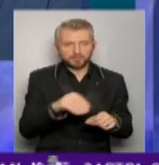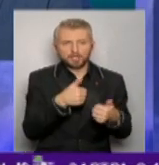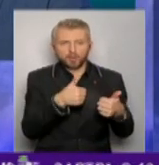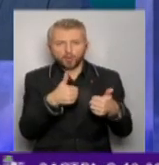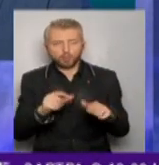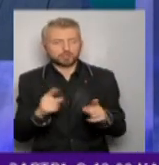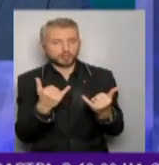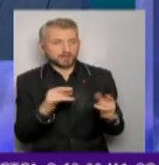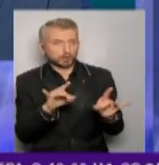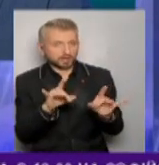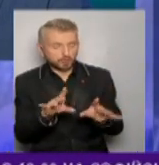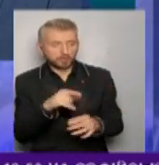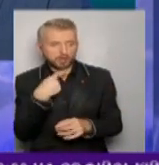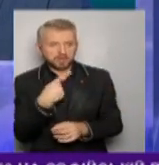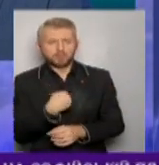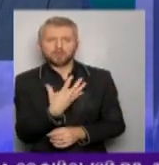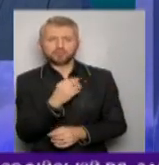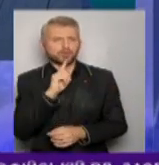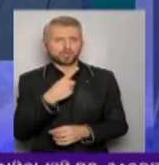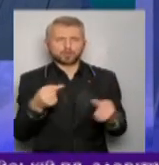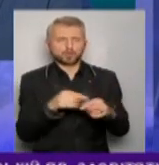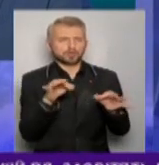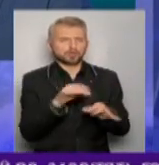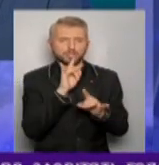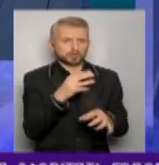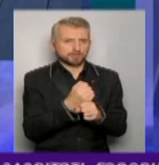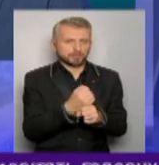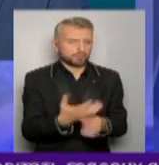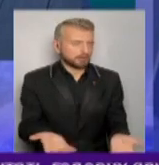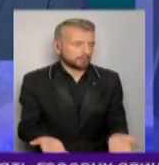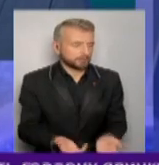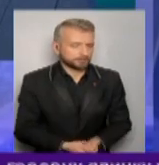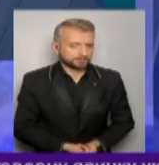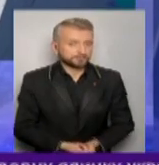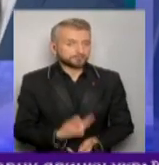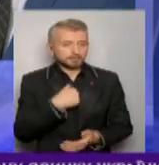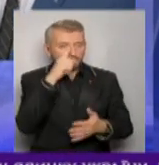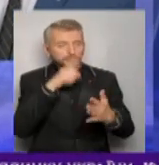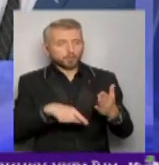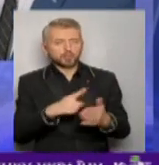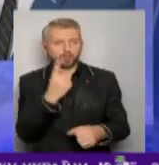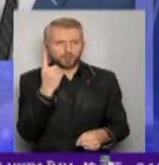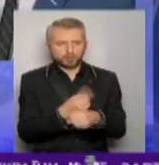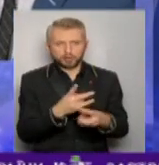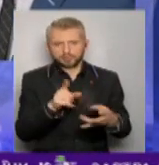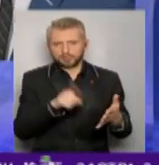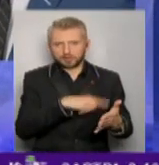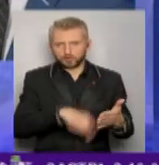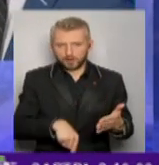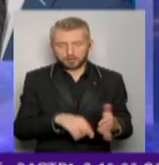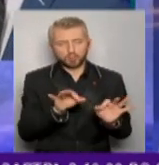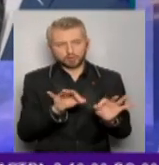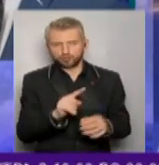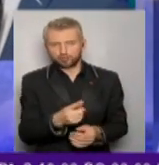зараз розказують. І кажуть, ми ще рік точно нічого не збираємося над цим працювати. Я переконаний, що мораторій потрібно скасувати. І поясню вам